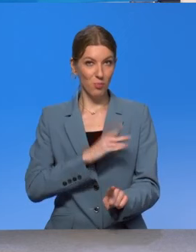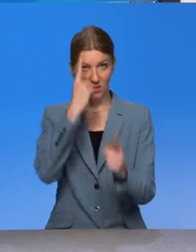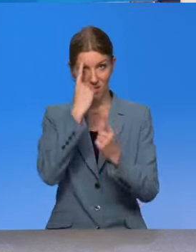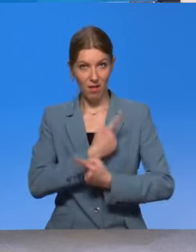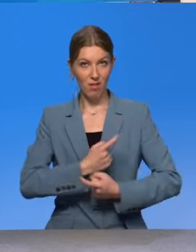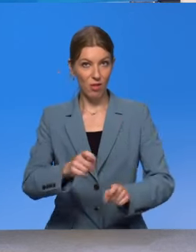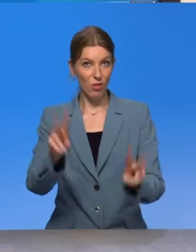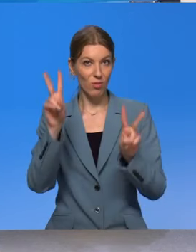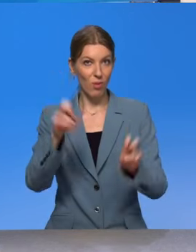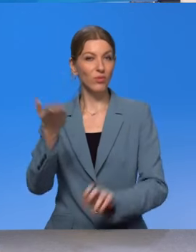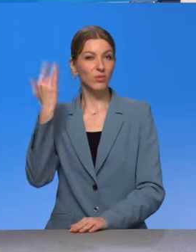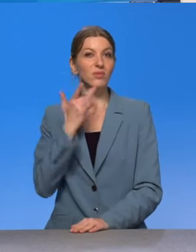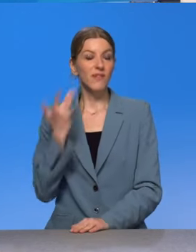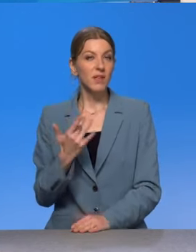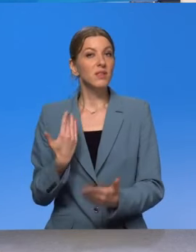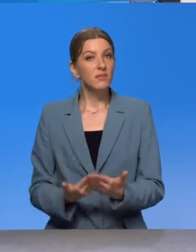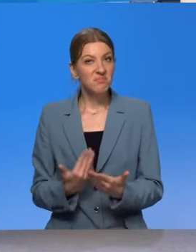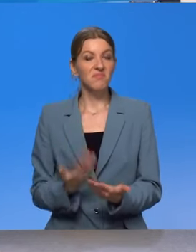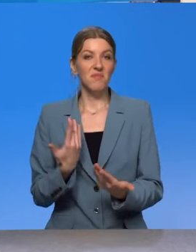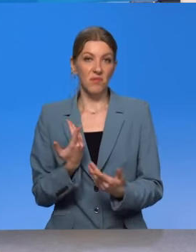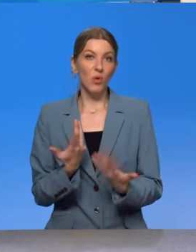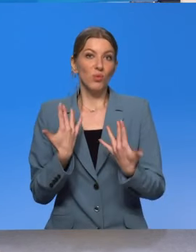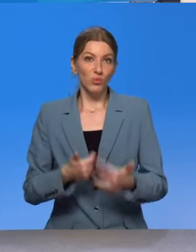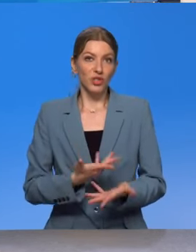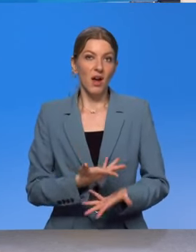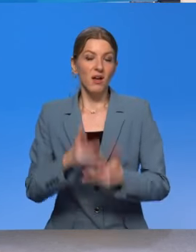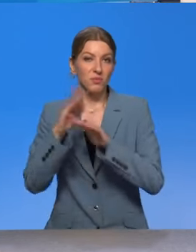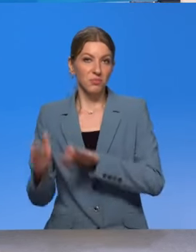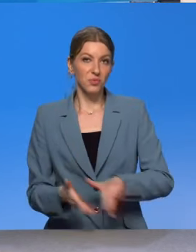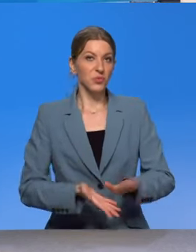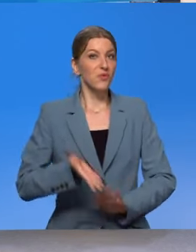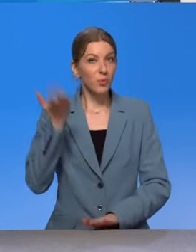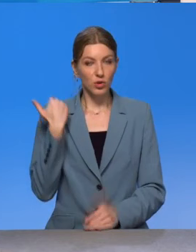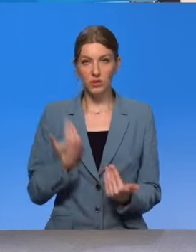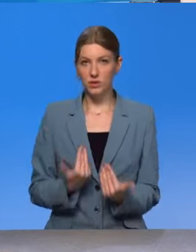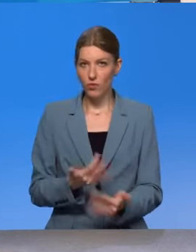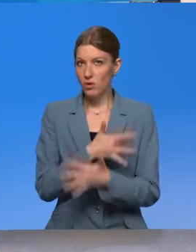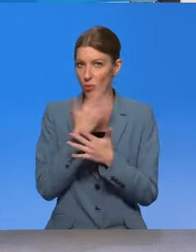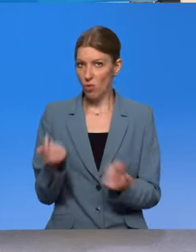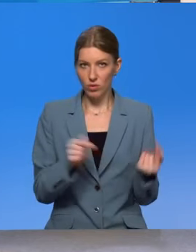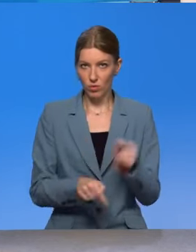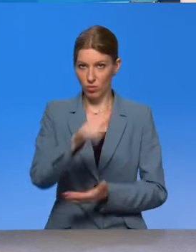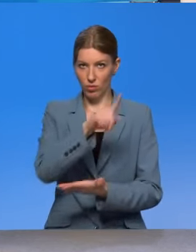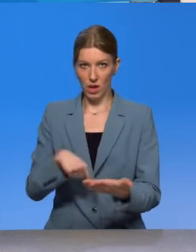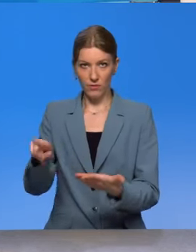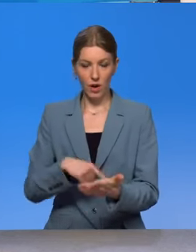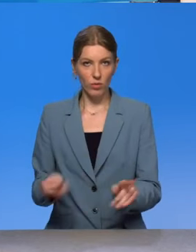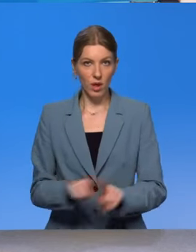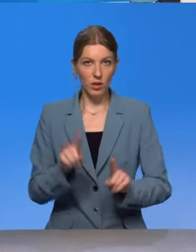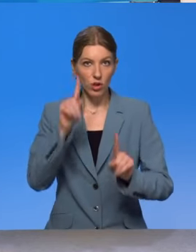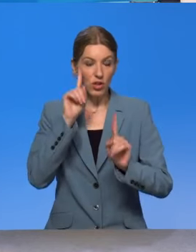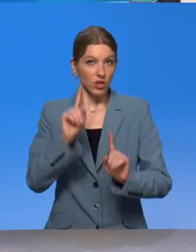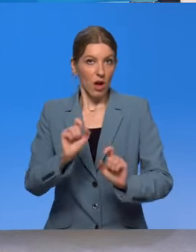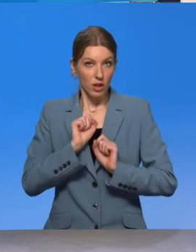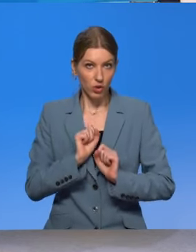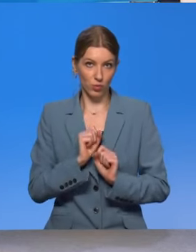прошлом. Сегодня большинство россиян с недоверием относятся друг к другу. Такие шокирующие социологические данные публикуют